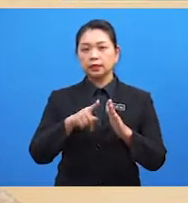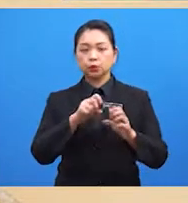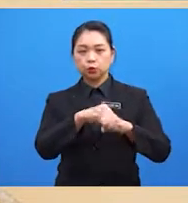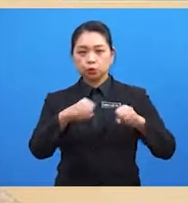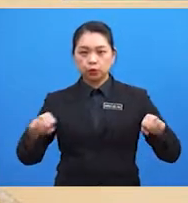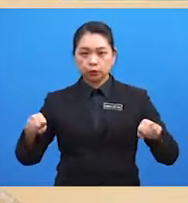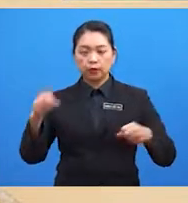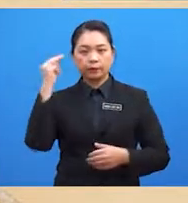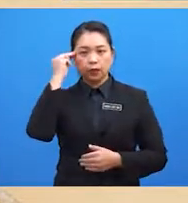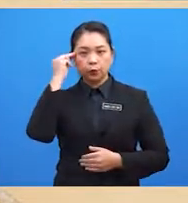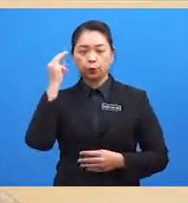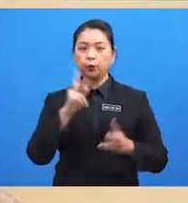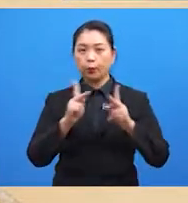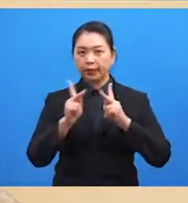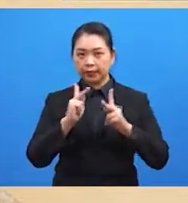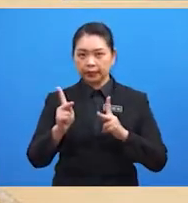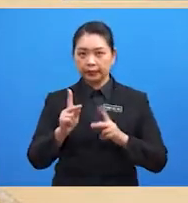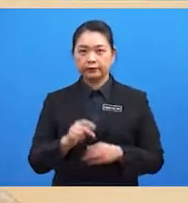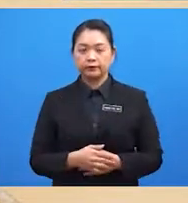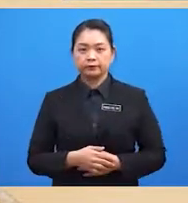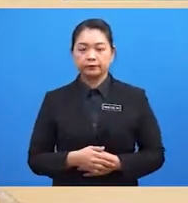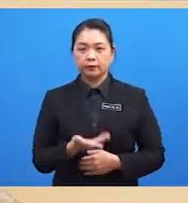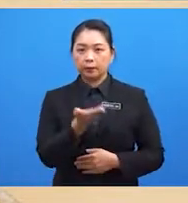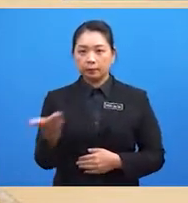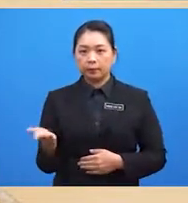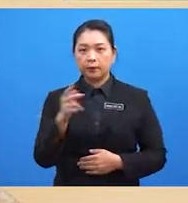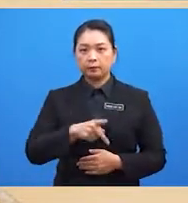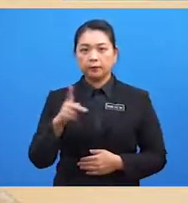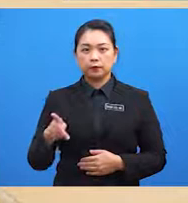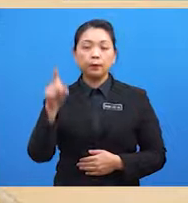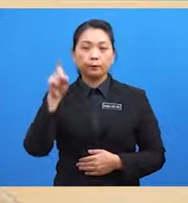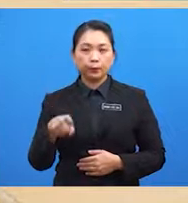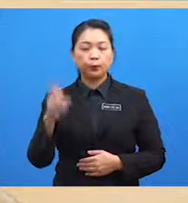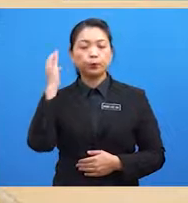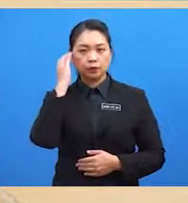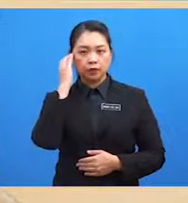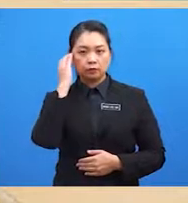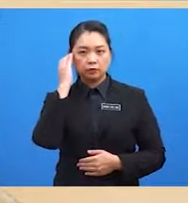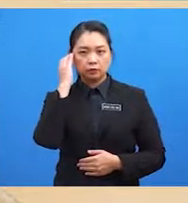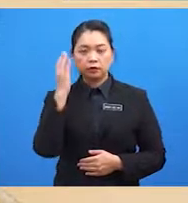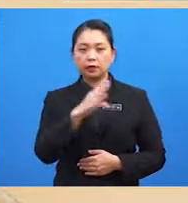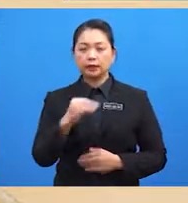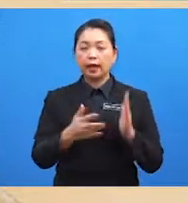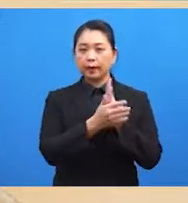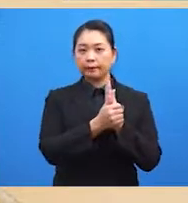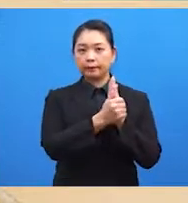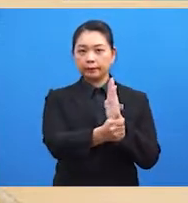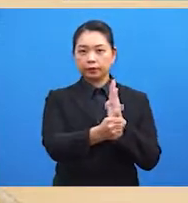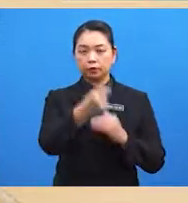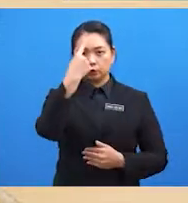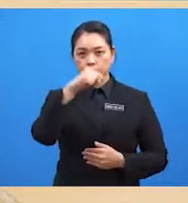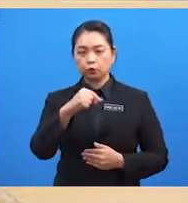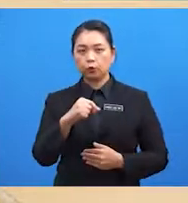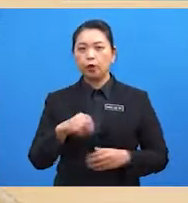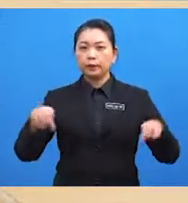Melayu komunikatif, para pelajar perlu tahu dan mahir untuk